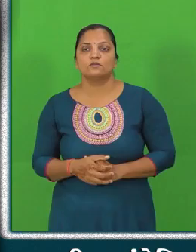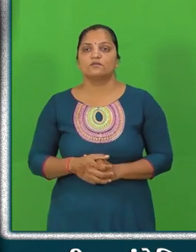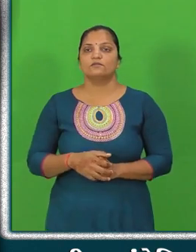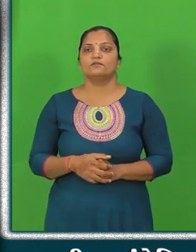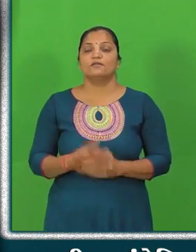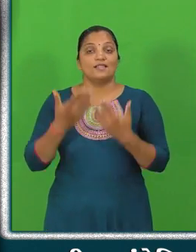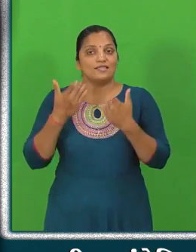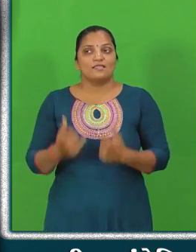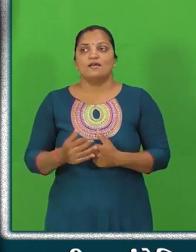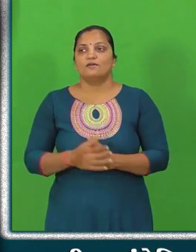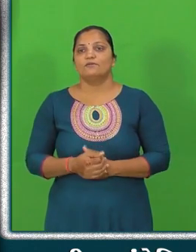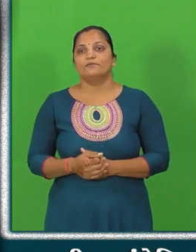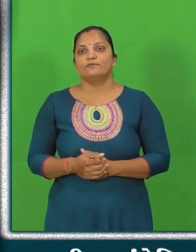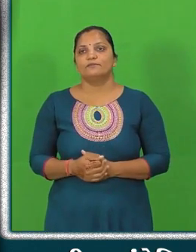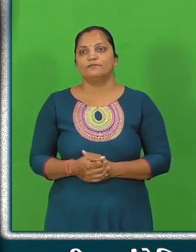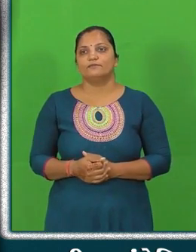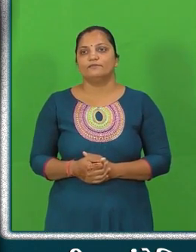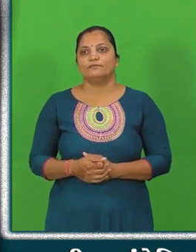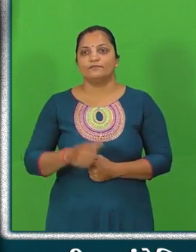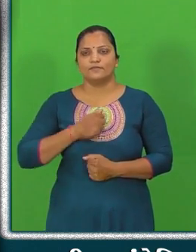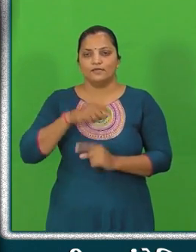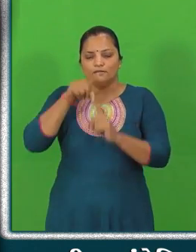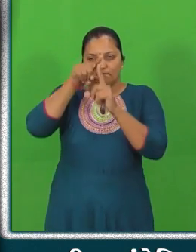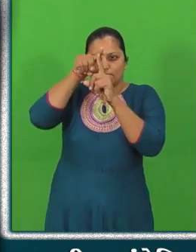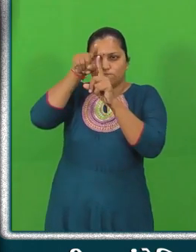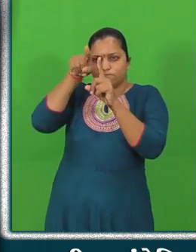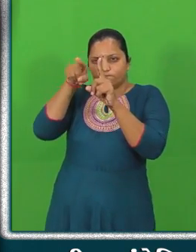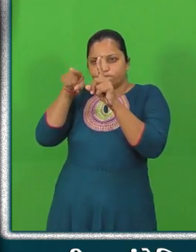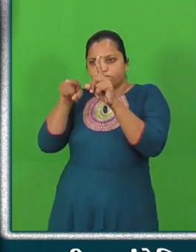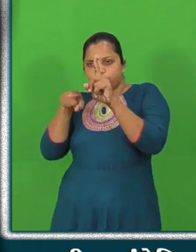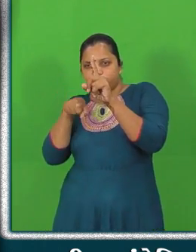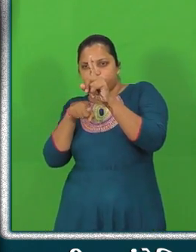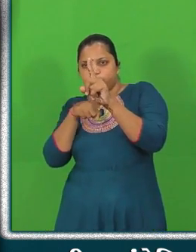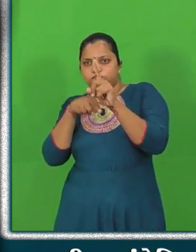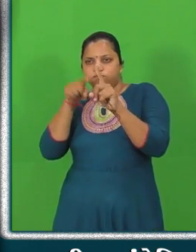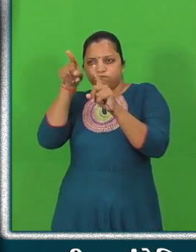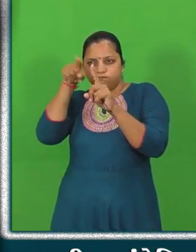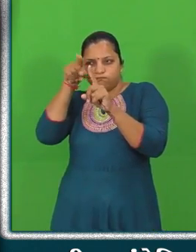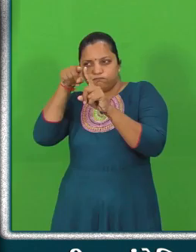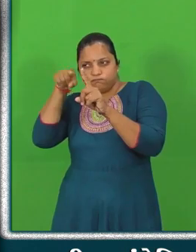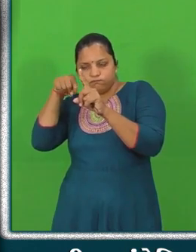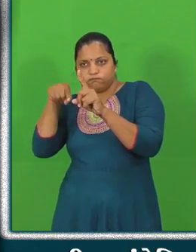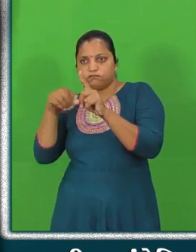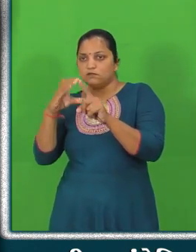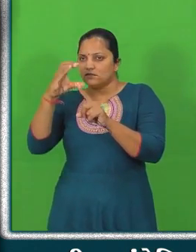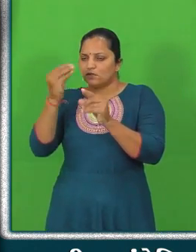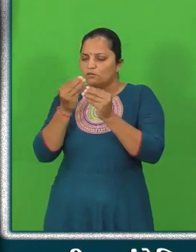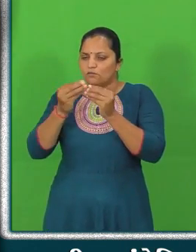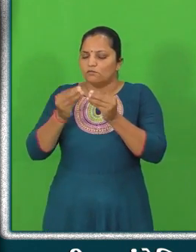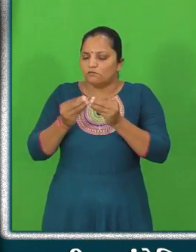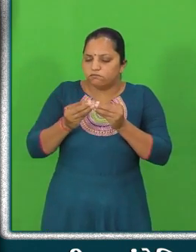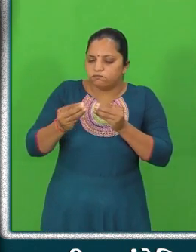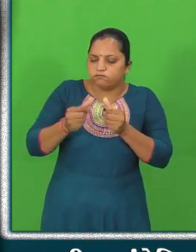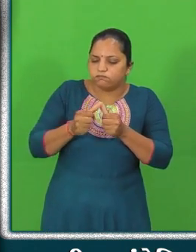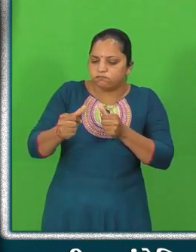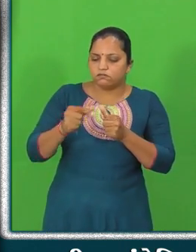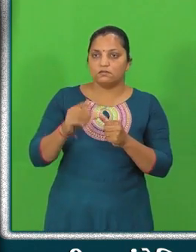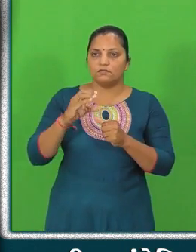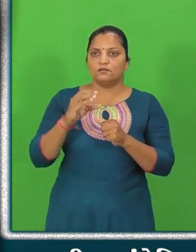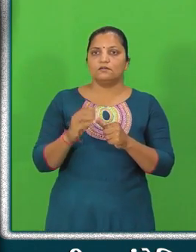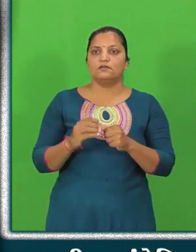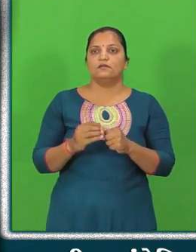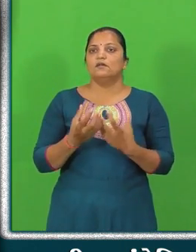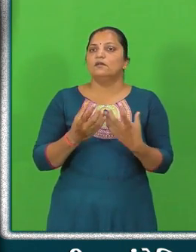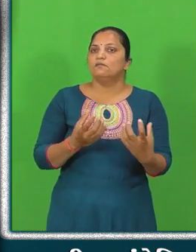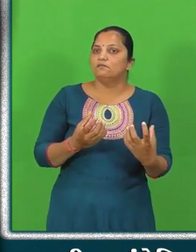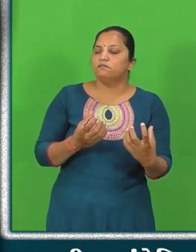ઓકે, તો હવે આપણે આપણો અરીસો છે, અંતર્ગોળ અરીસો છે, એના સી થી થોડેક દૂર વસ્તુને મૂકીએ